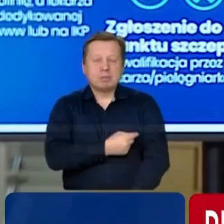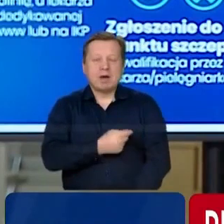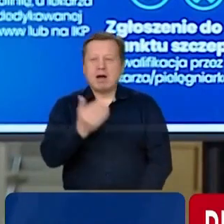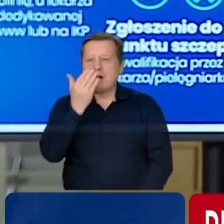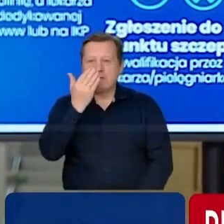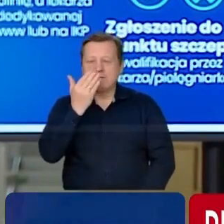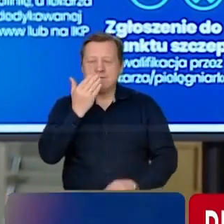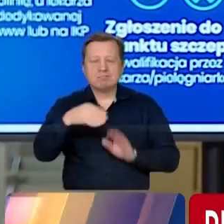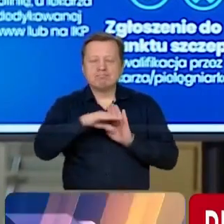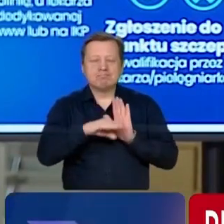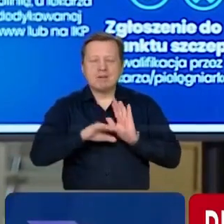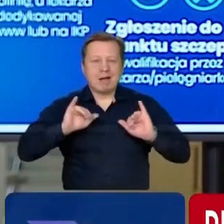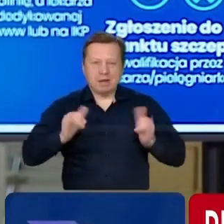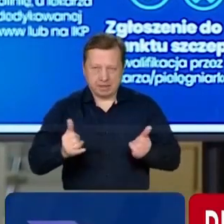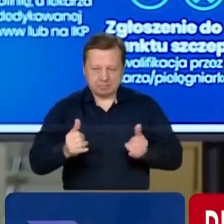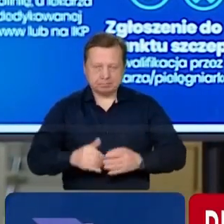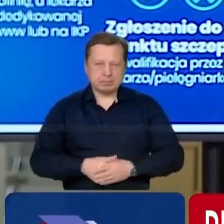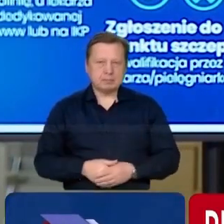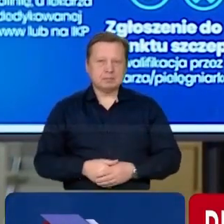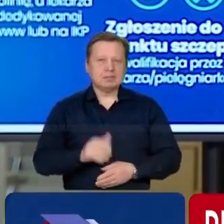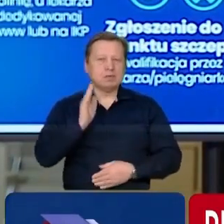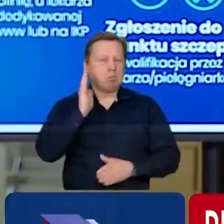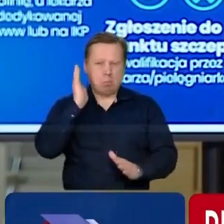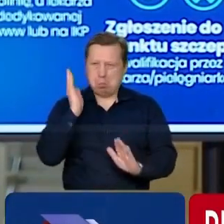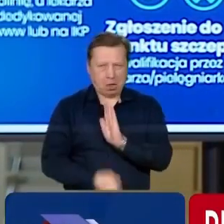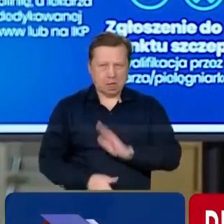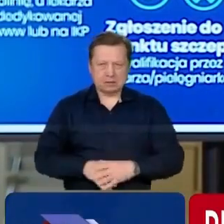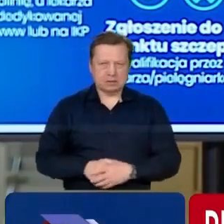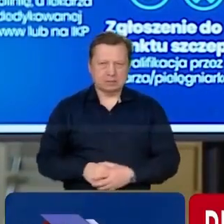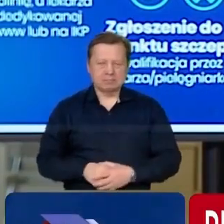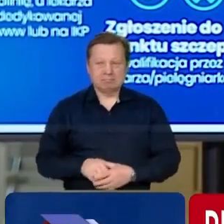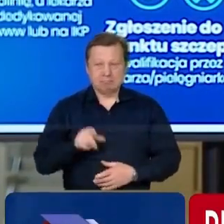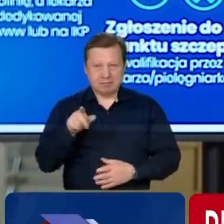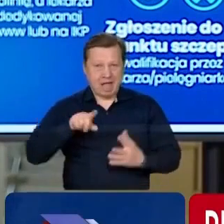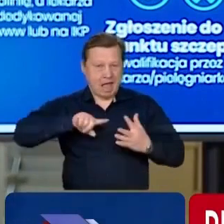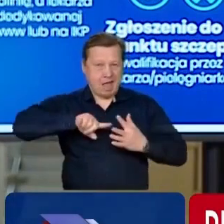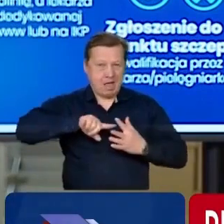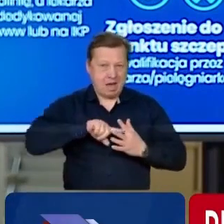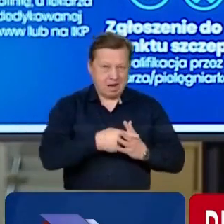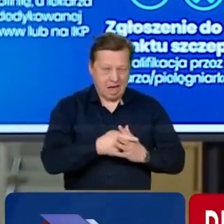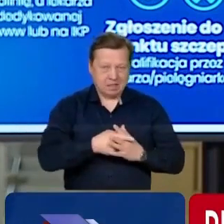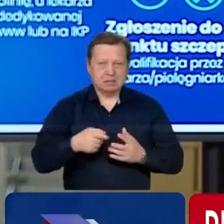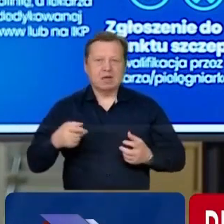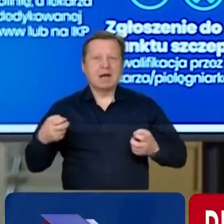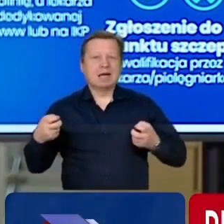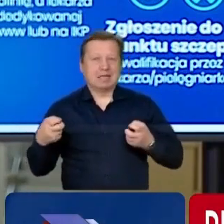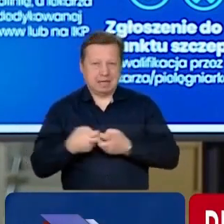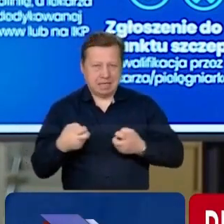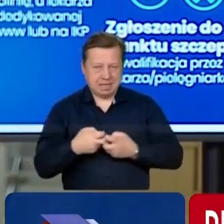bezpieczne, skuteczne, łatwo dostępne, dobrowolne, darmowe i dostarczone w jak największej liczbie w jak najkrótszym